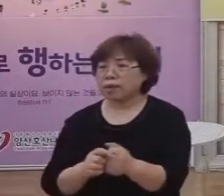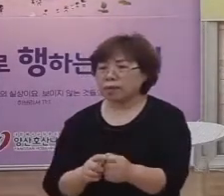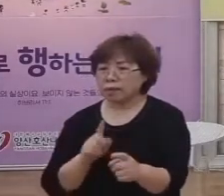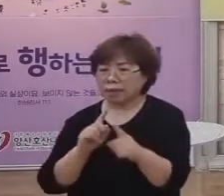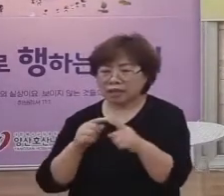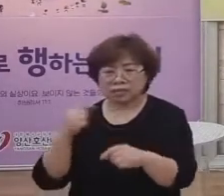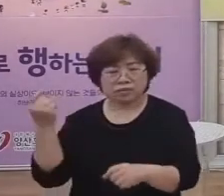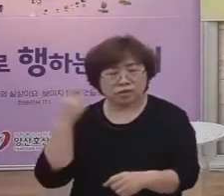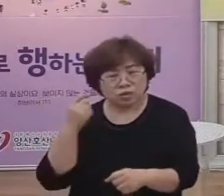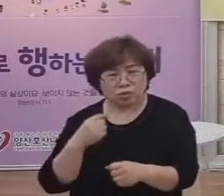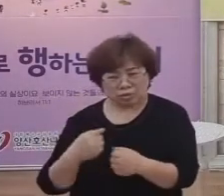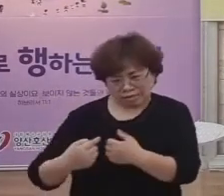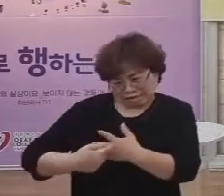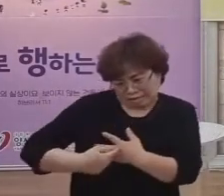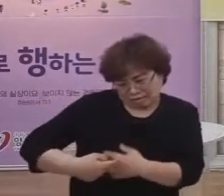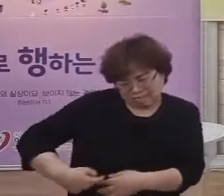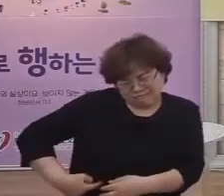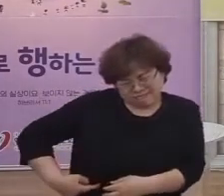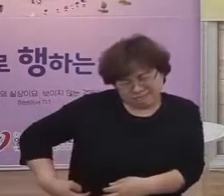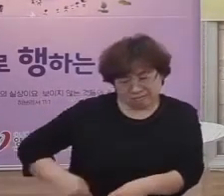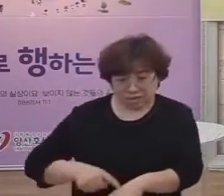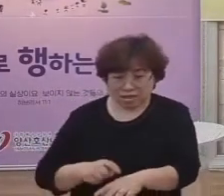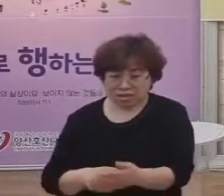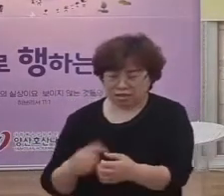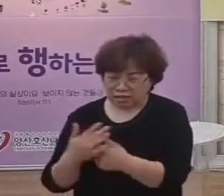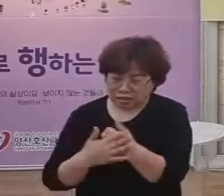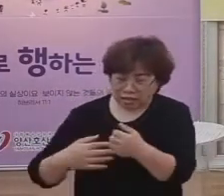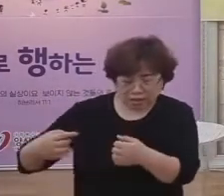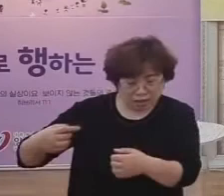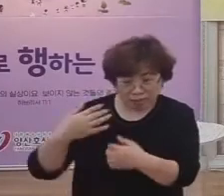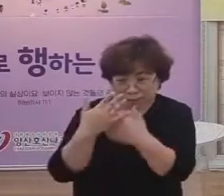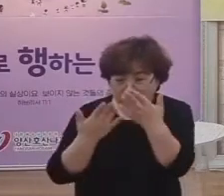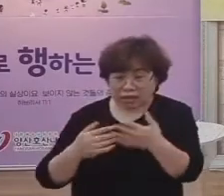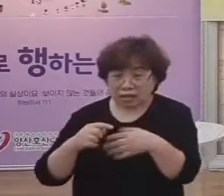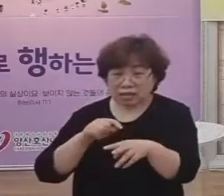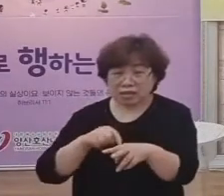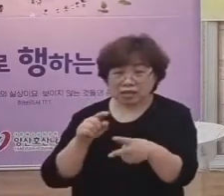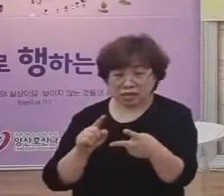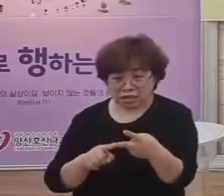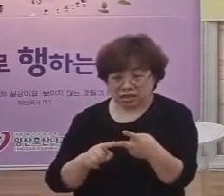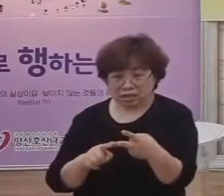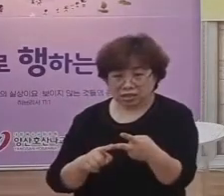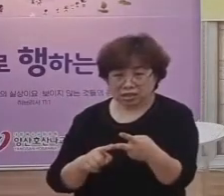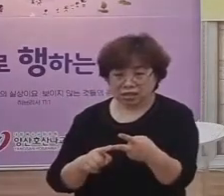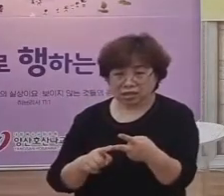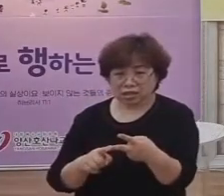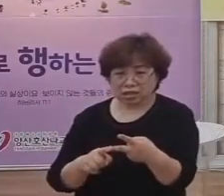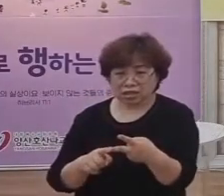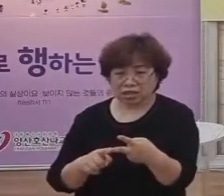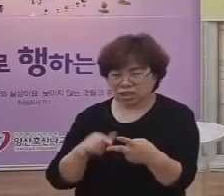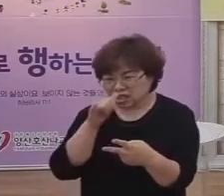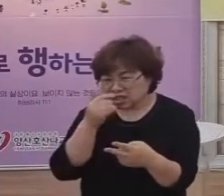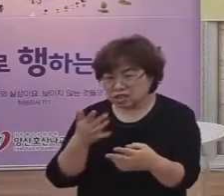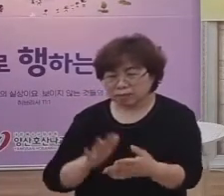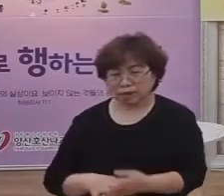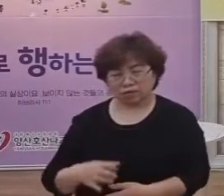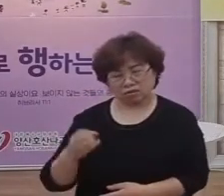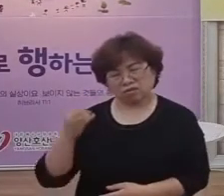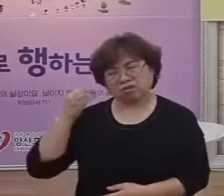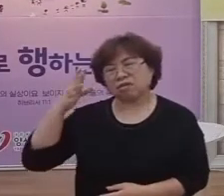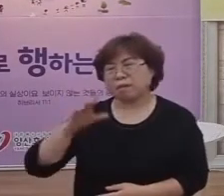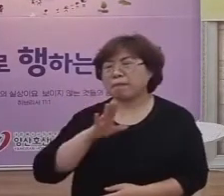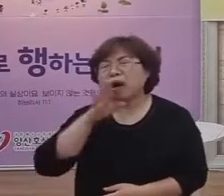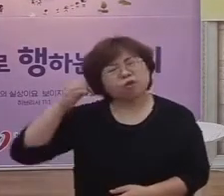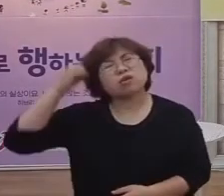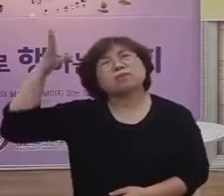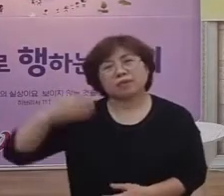받든 뭐 은혜를 받든 뭔가 하나 끈질긴 건 있어요. 그런데 이런 사람들의 특징이 뭐냐면 금방 잊어버린다는 거예요. 오늘